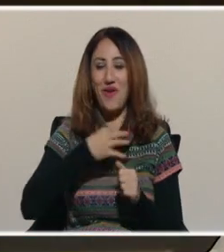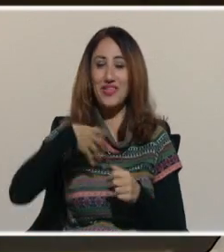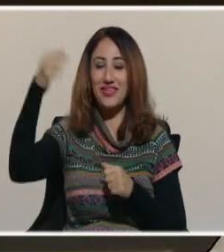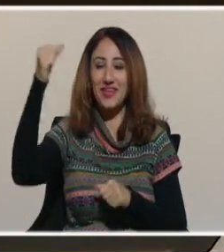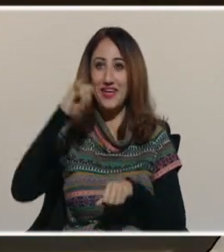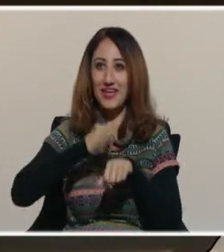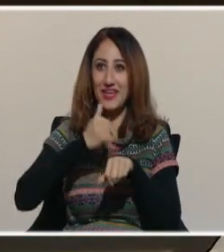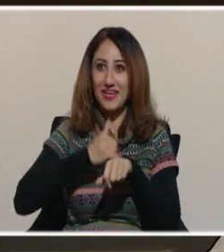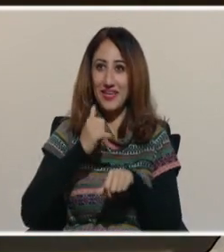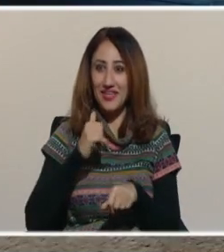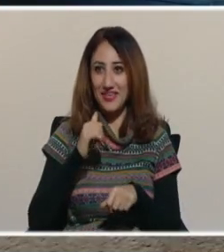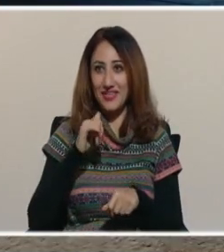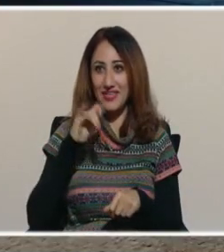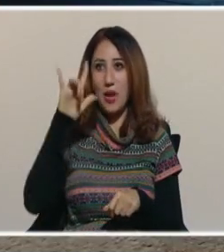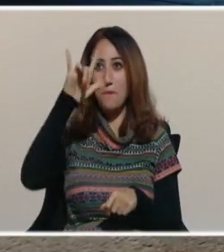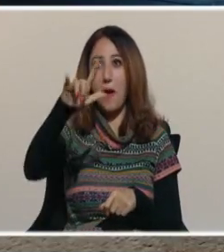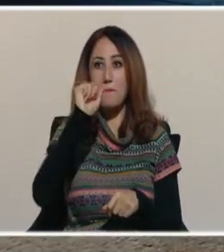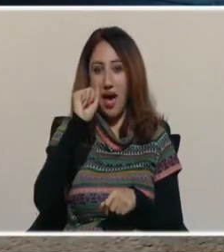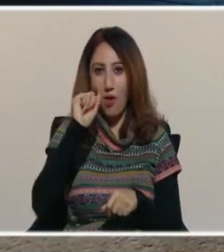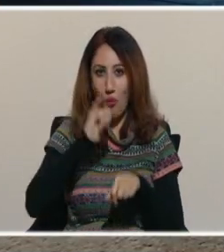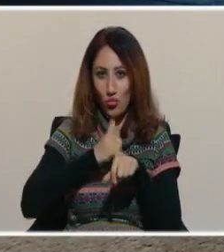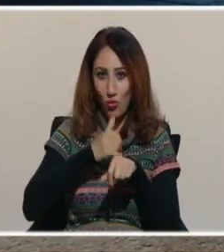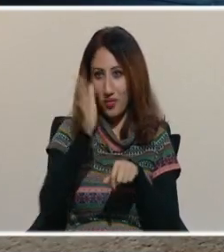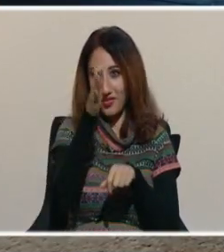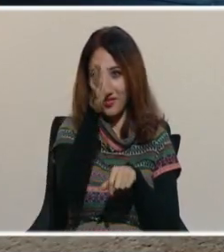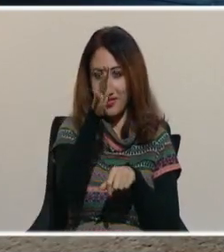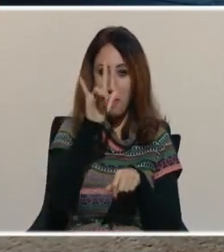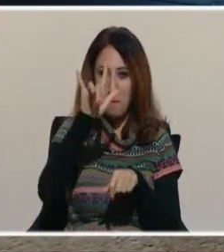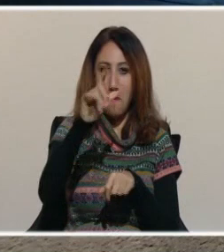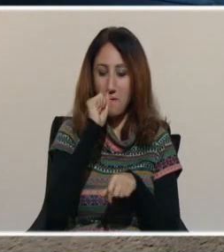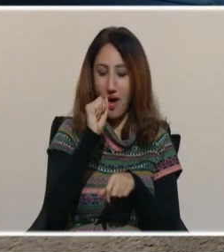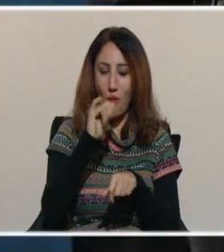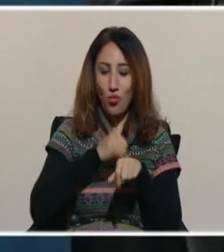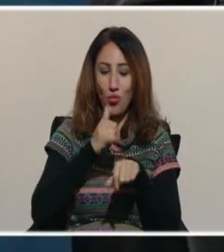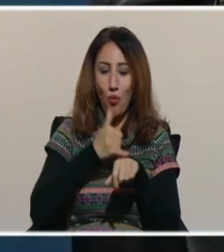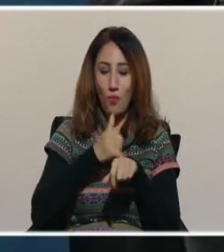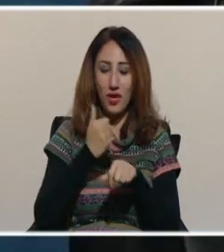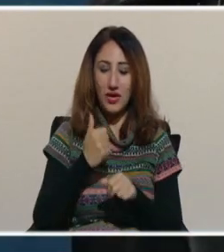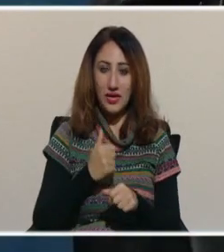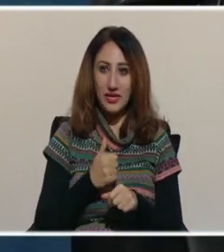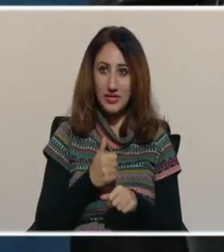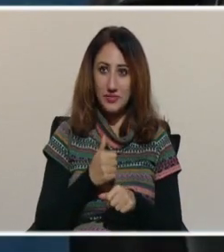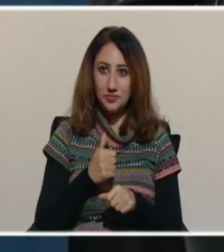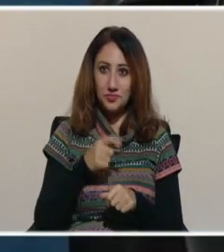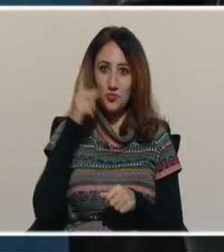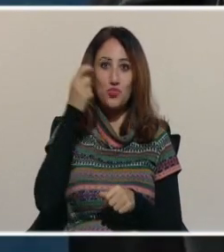بس واضح ان اسماعيل ياسين كان بيحبك قوي، وانا كنت بحبه جدا يعني، الله يرحمه كان شخصية